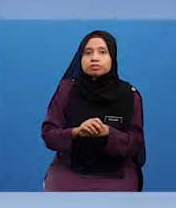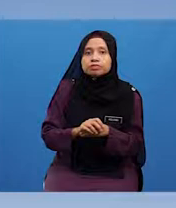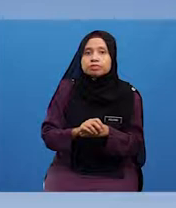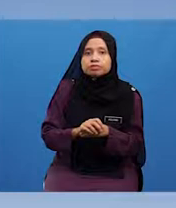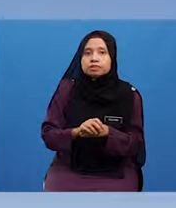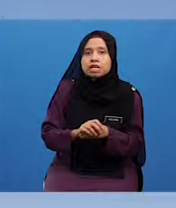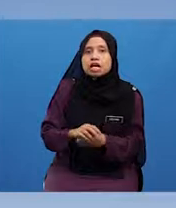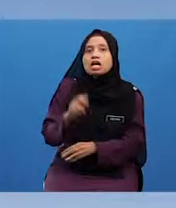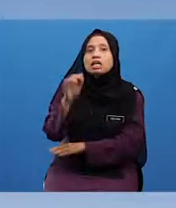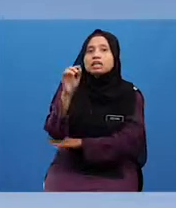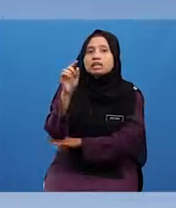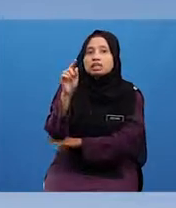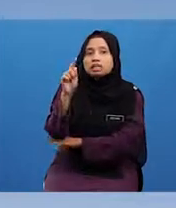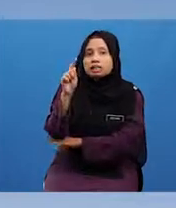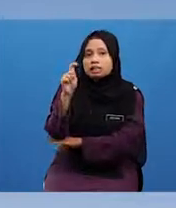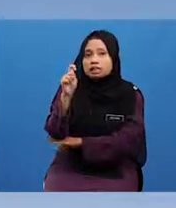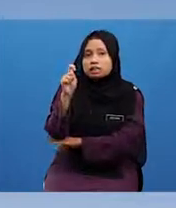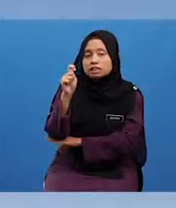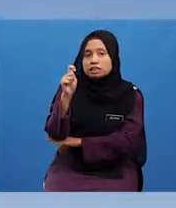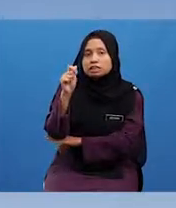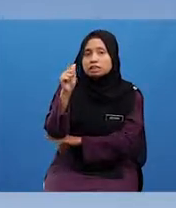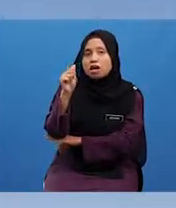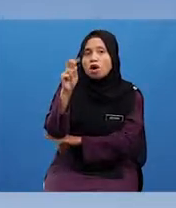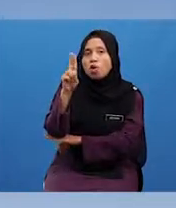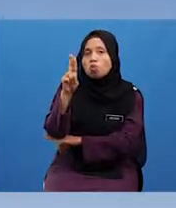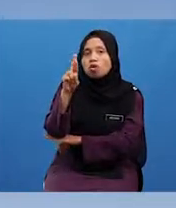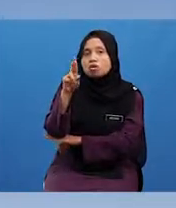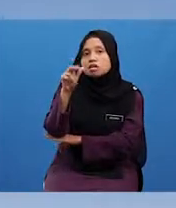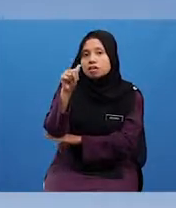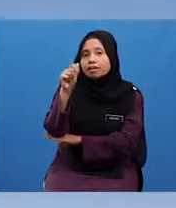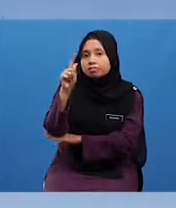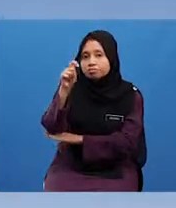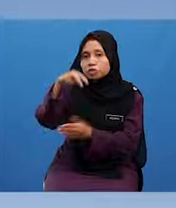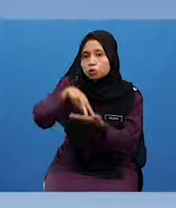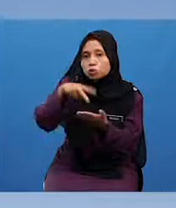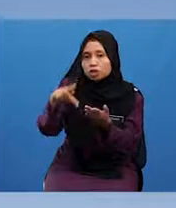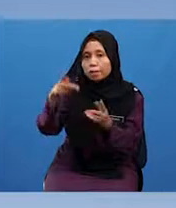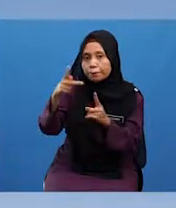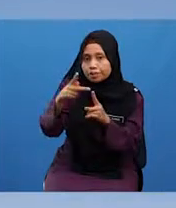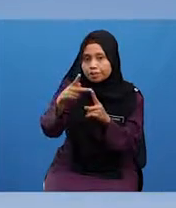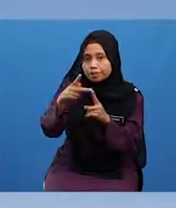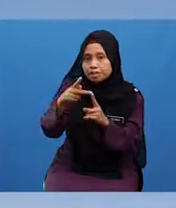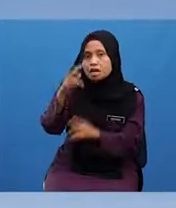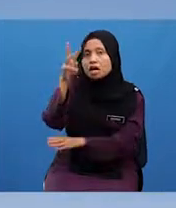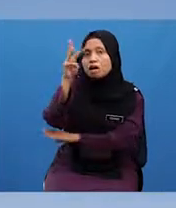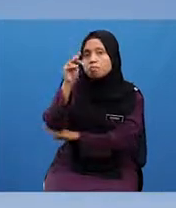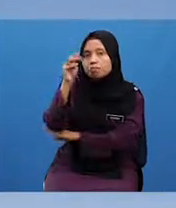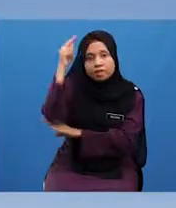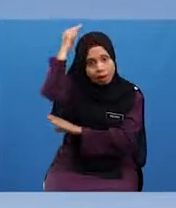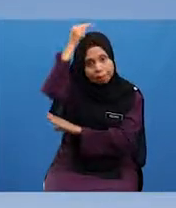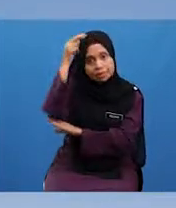Taurat Musa. Tepat. Taurat diwahyukan kepada Nabi